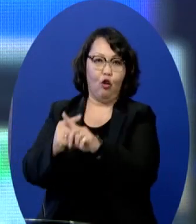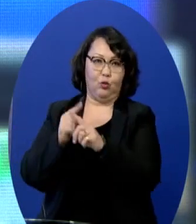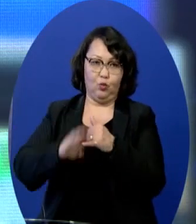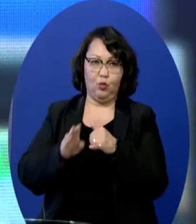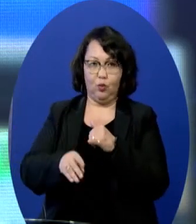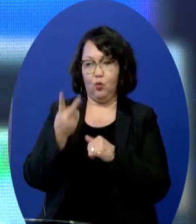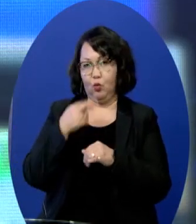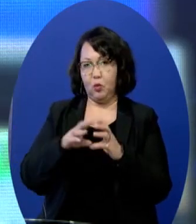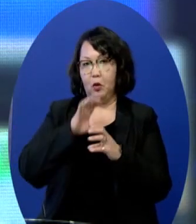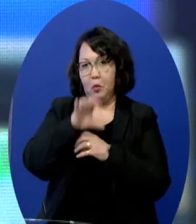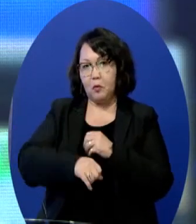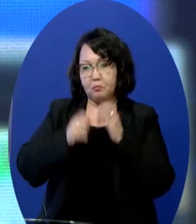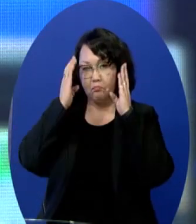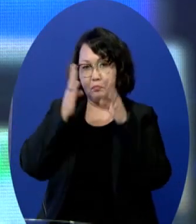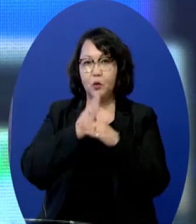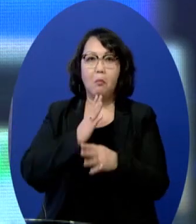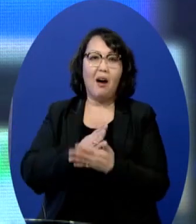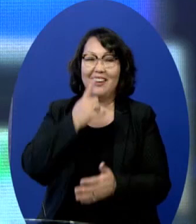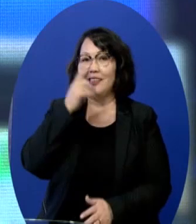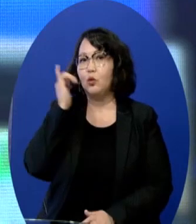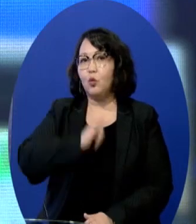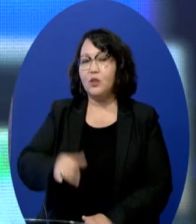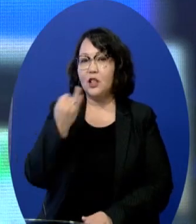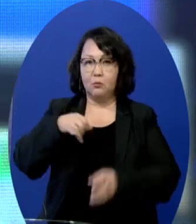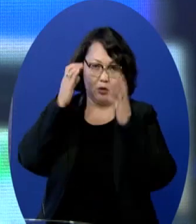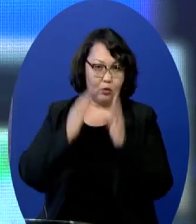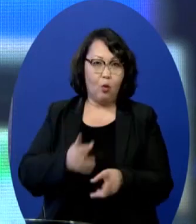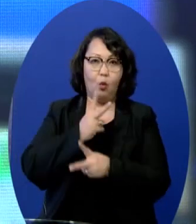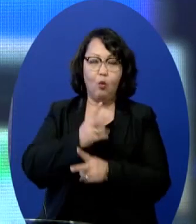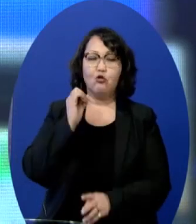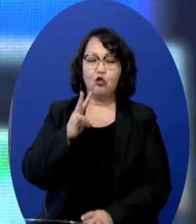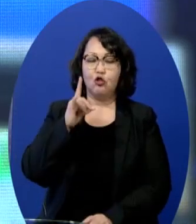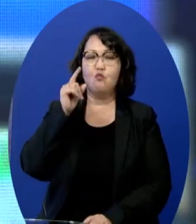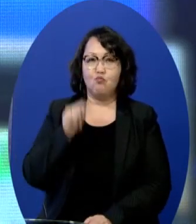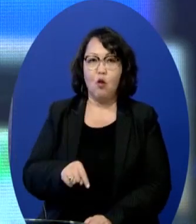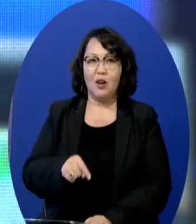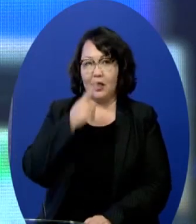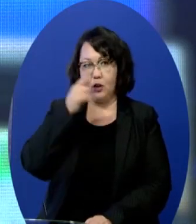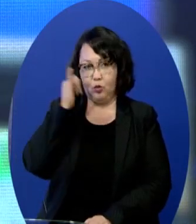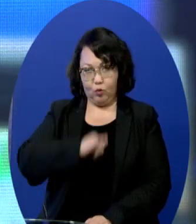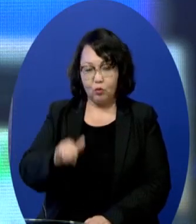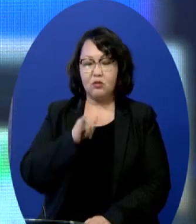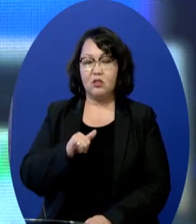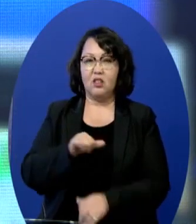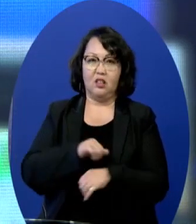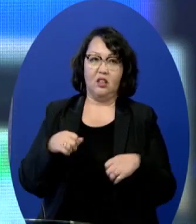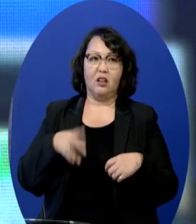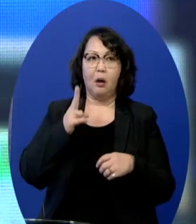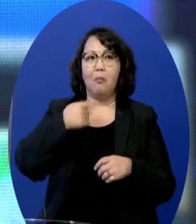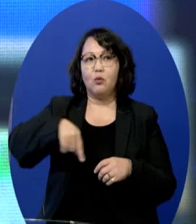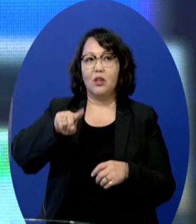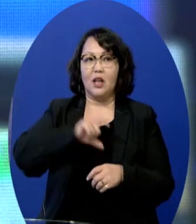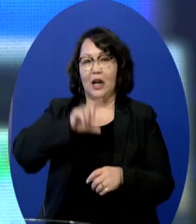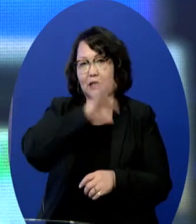онцлогдож байгаа юм а. Хятадын эрх баригчид энэ шийдвэрээ хууль ёсны хэмээн баталж хятадын хэрэглэгчид компаниудын эрх ашгийг хамгаалахад чиглэгдэж